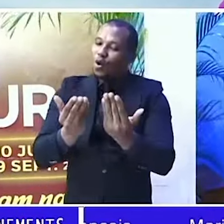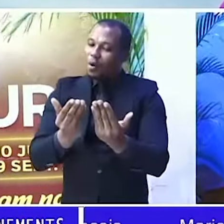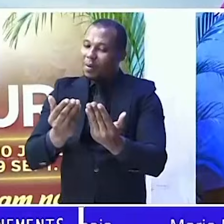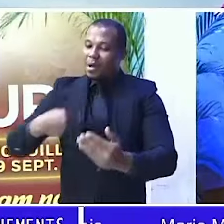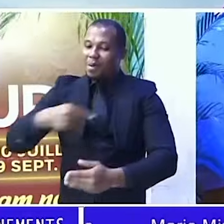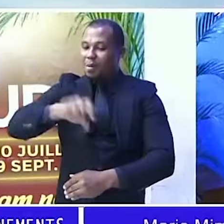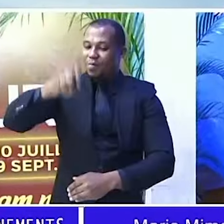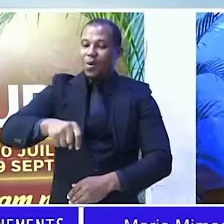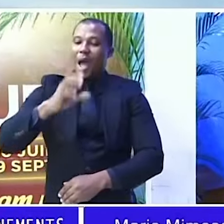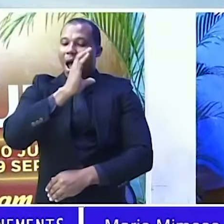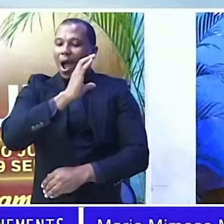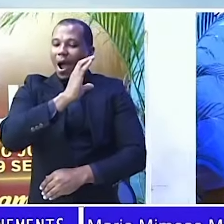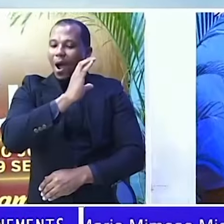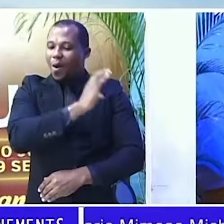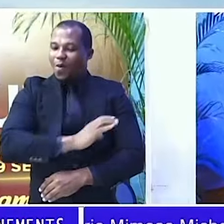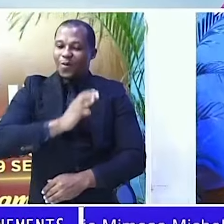Dieu.